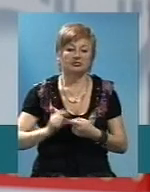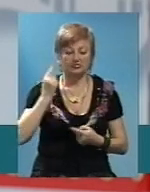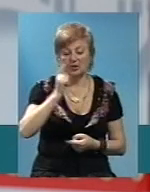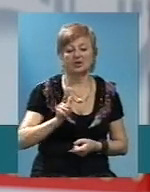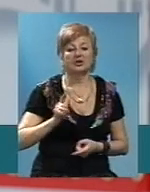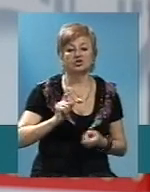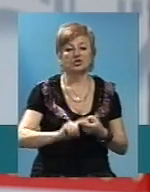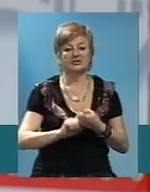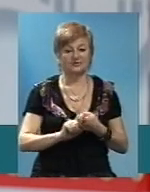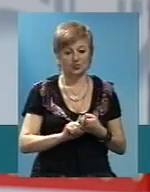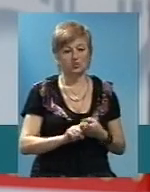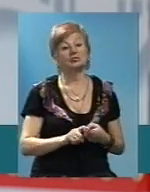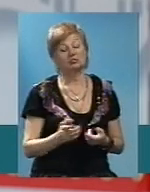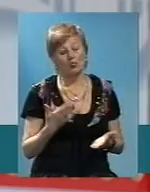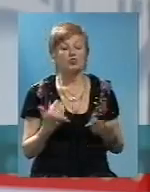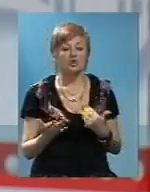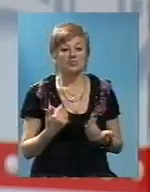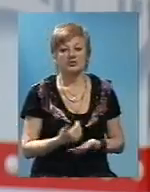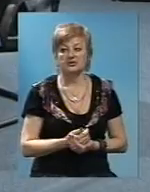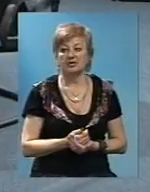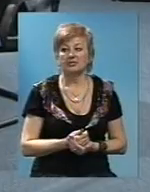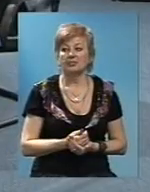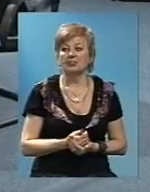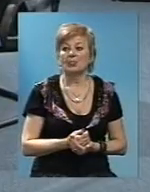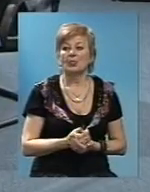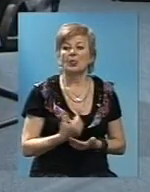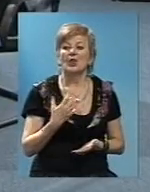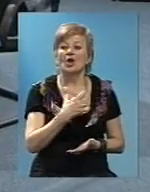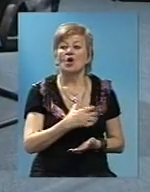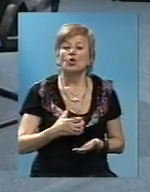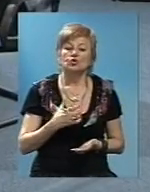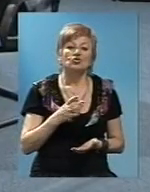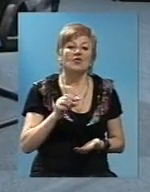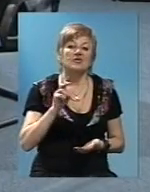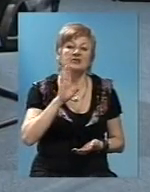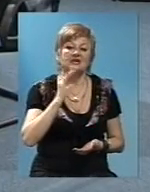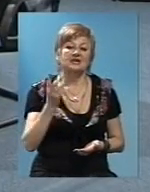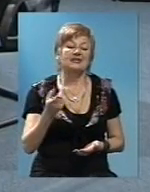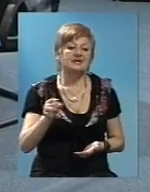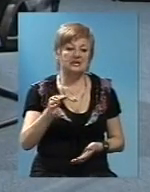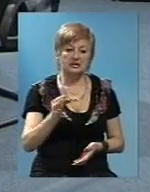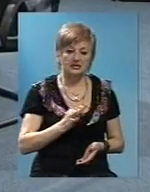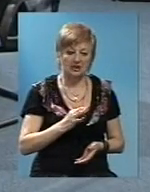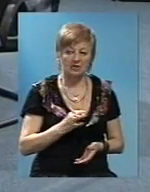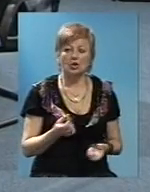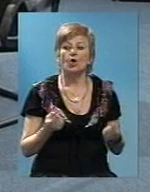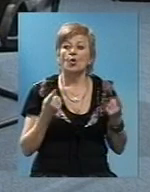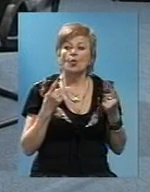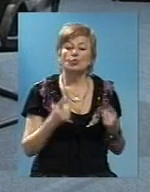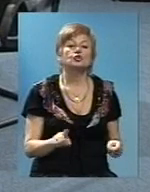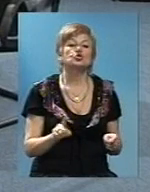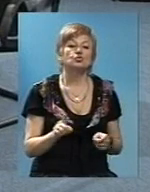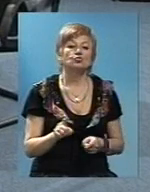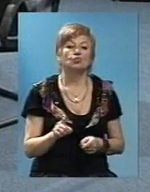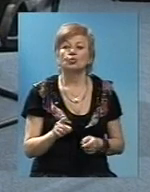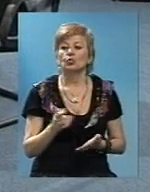вами поспілкуємося. Я хотів би сказати, що дуже важливу річ ось зазначила Настя. На мій погляд, чому ось величезна є